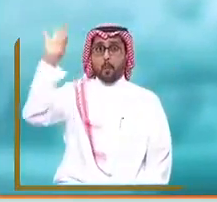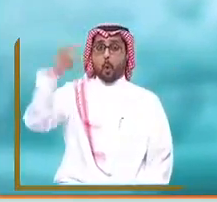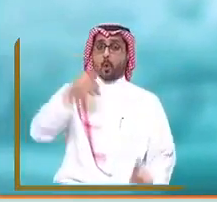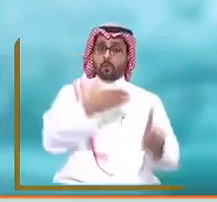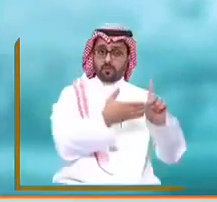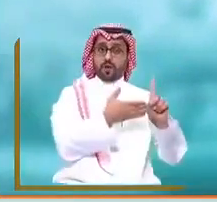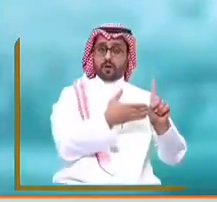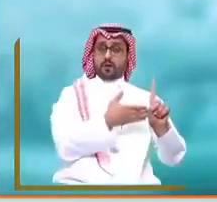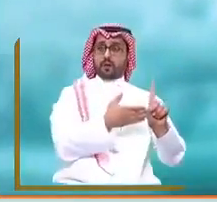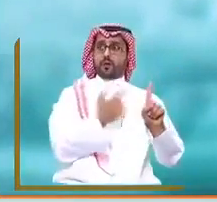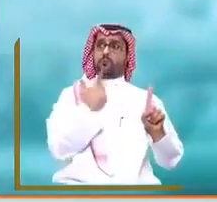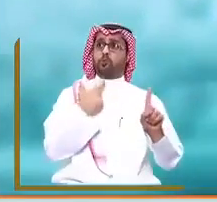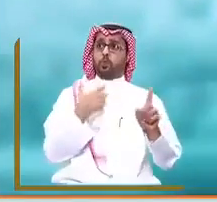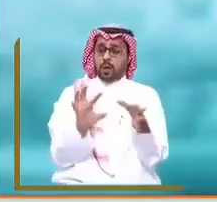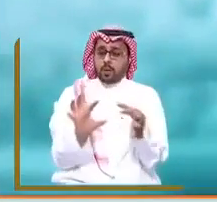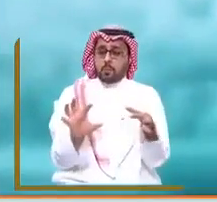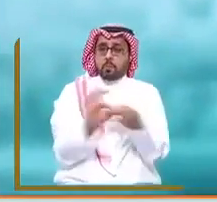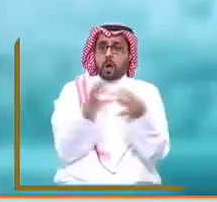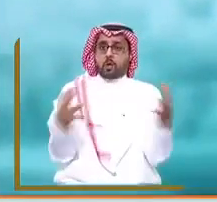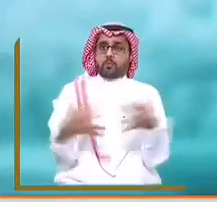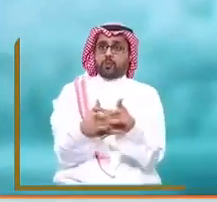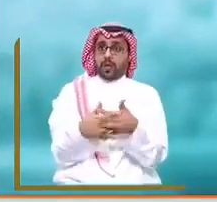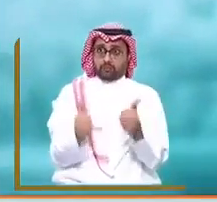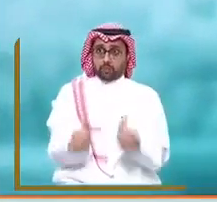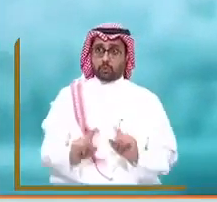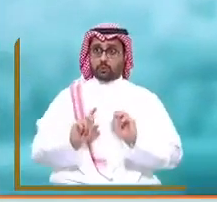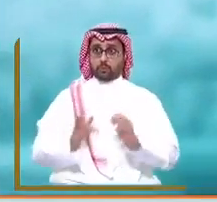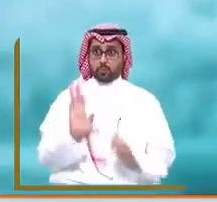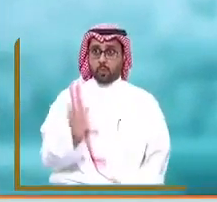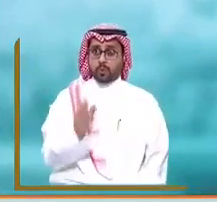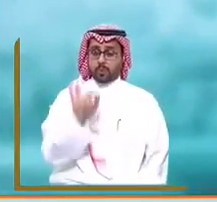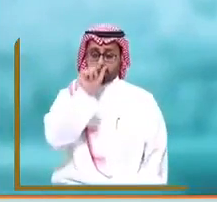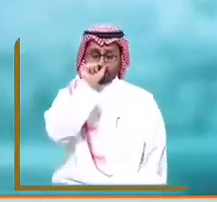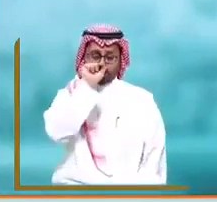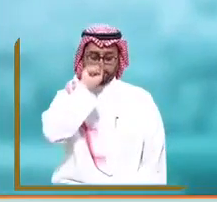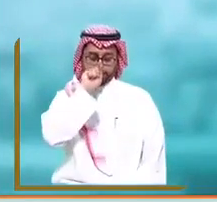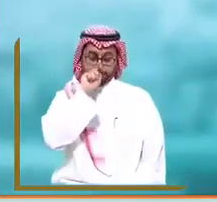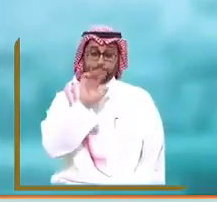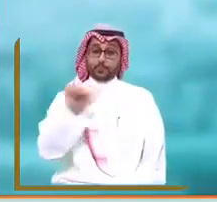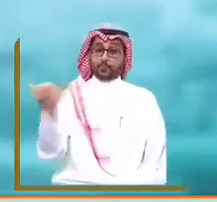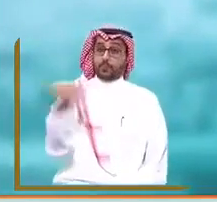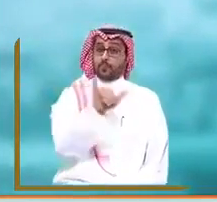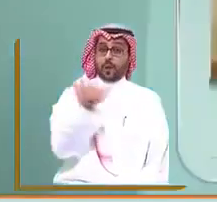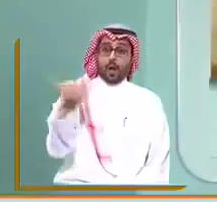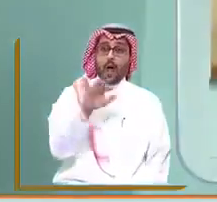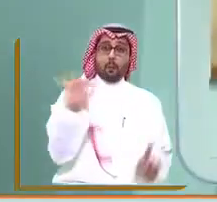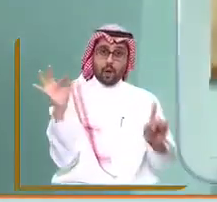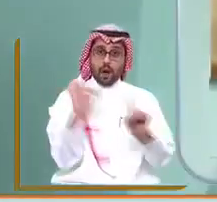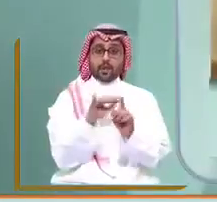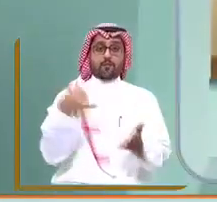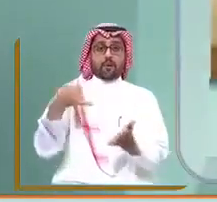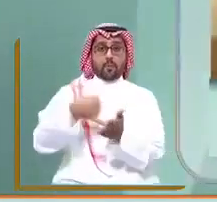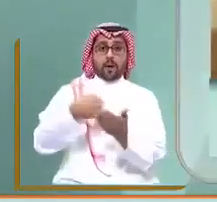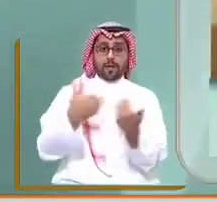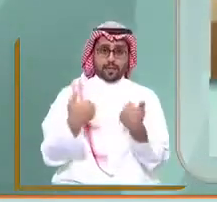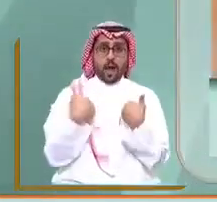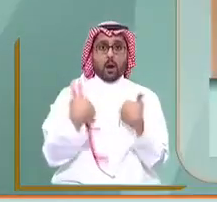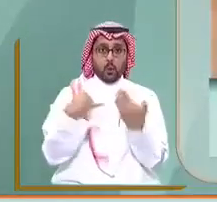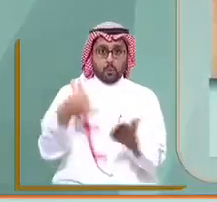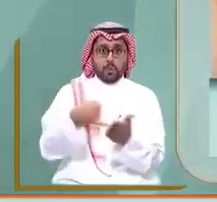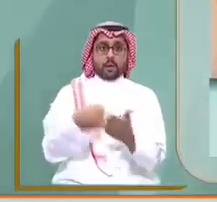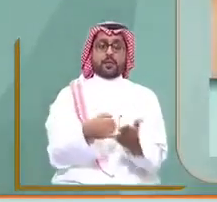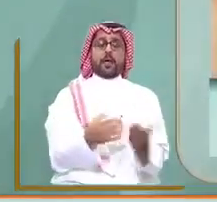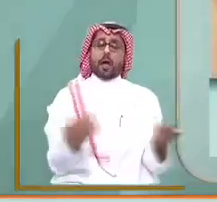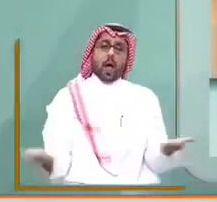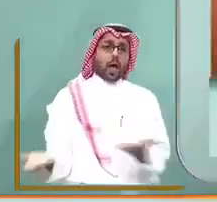يعني مهارة أو موهبة في مجال الثورة الصناعية؟ أكيد طبعاً، هذه هي من أهم المستهدفات للمركز، لبناء